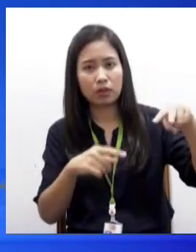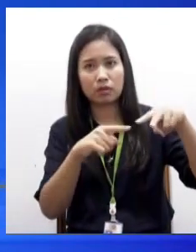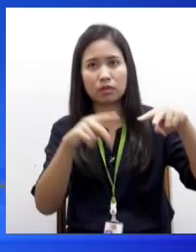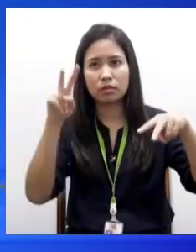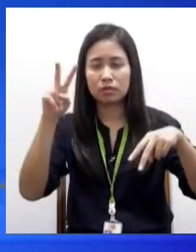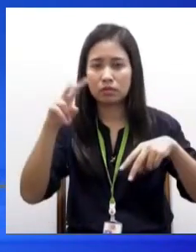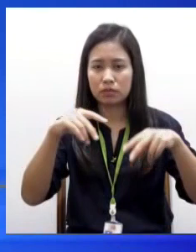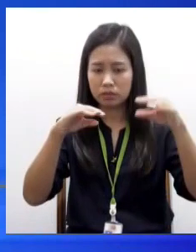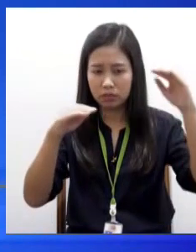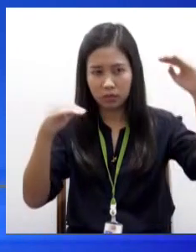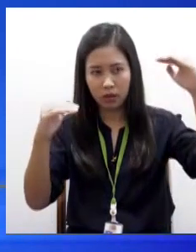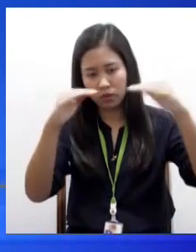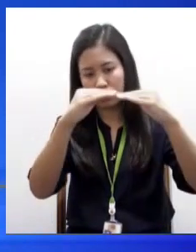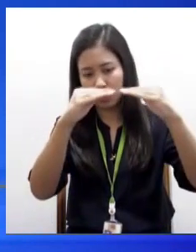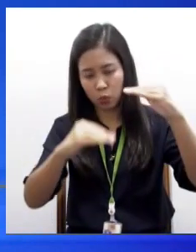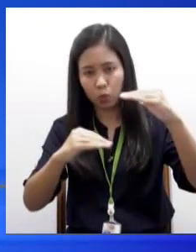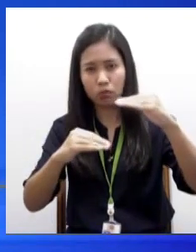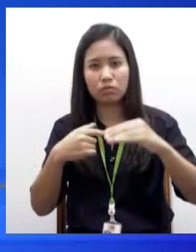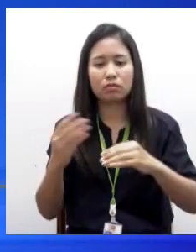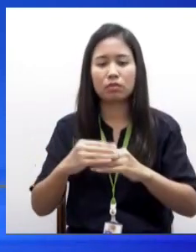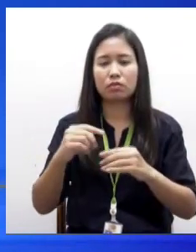คนนะครับเราอยู่ระหว่างการรักษาอยู่เพียงแค่พัน167